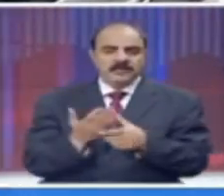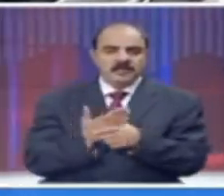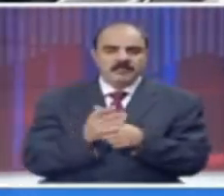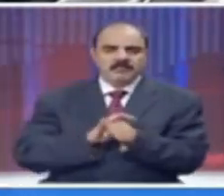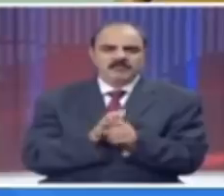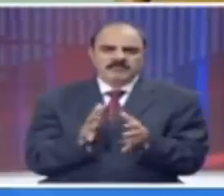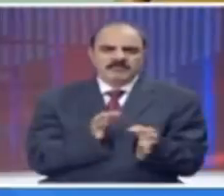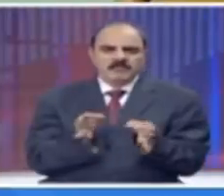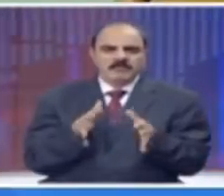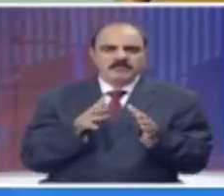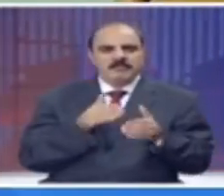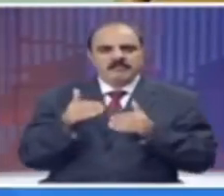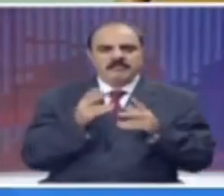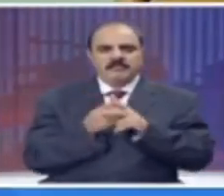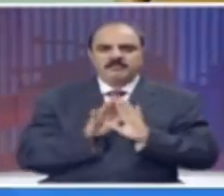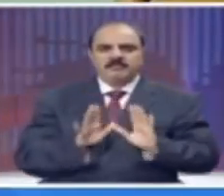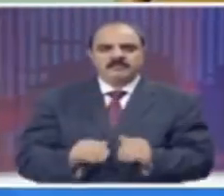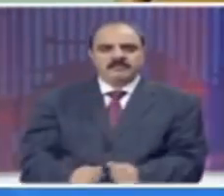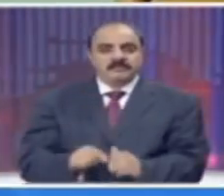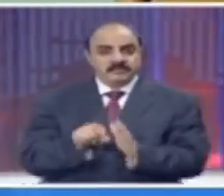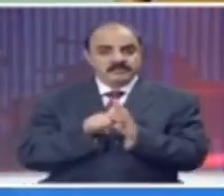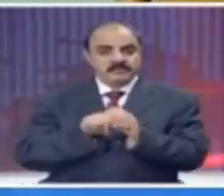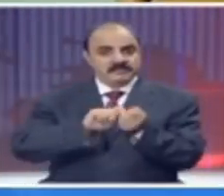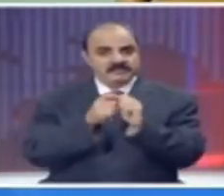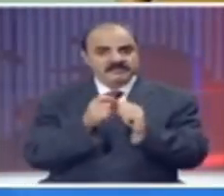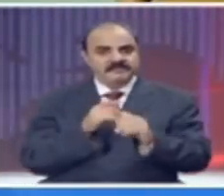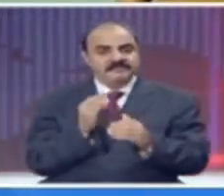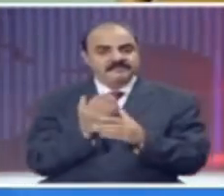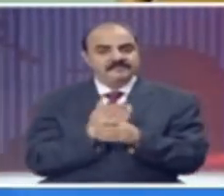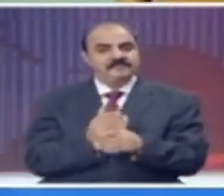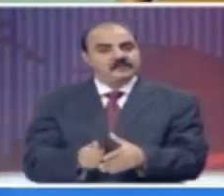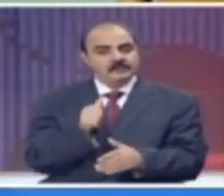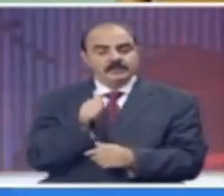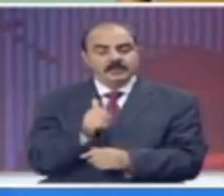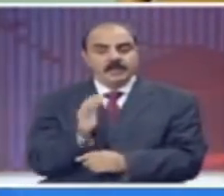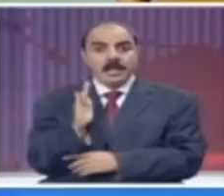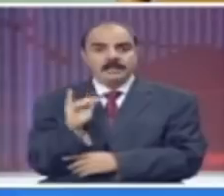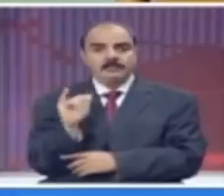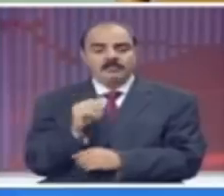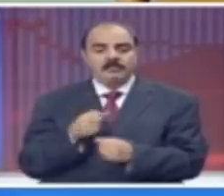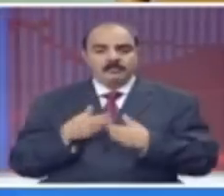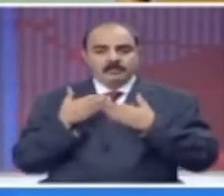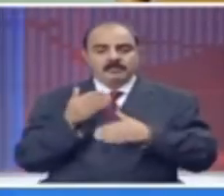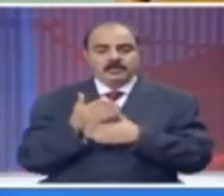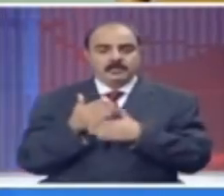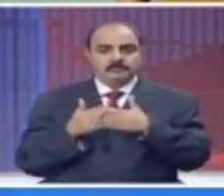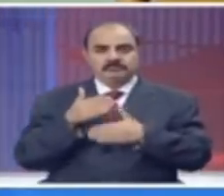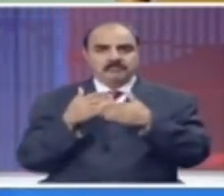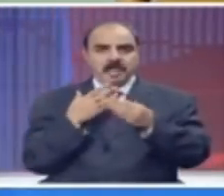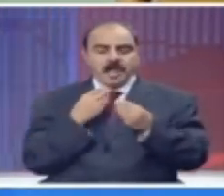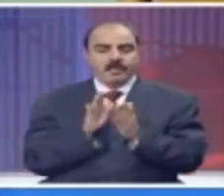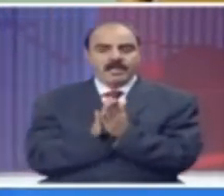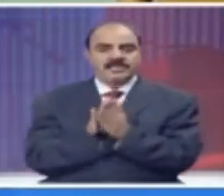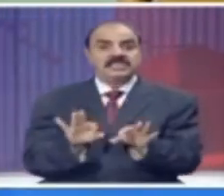23.7% نظرا للقيود الخاصة بفيروس كورونا، مشيرا إلى أن تعديل الدستور هو الحجر الأساسي لبناء الجزائر